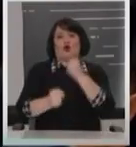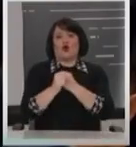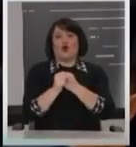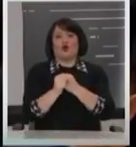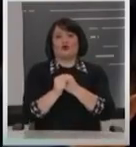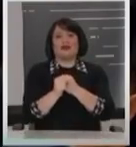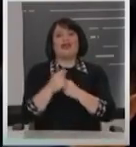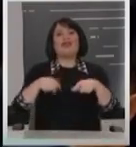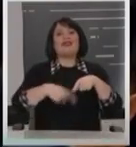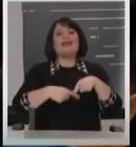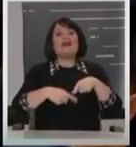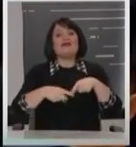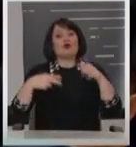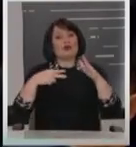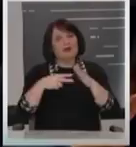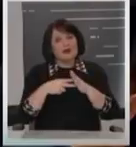το Δεκέμβριο του